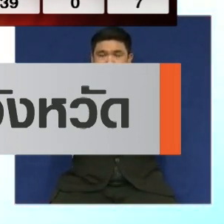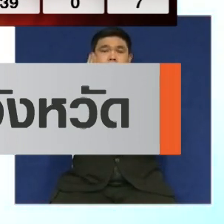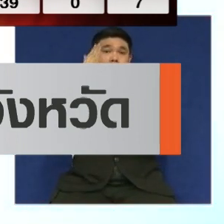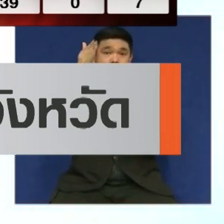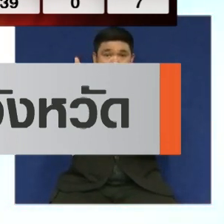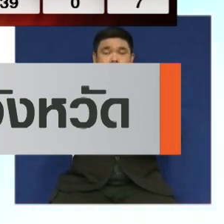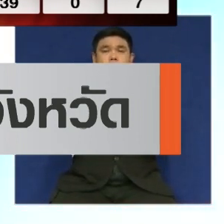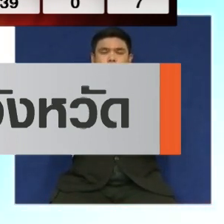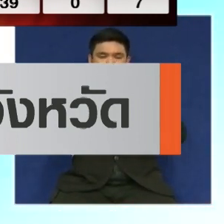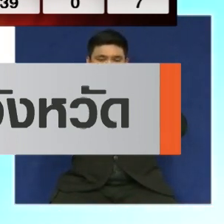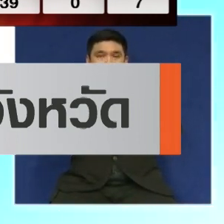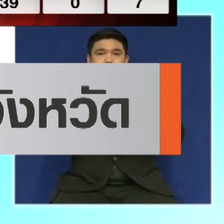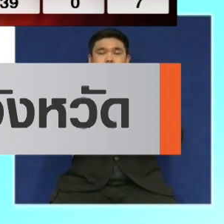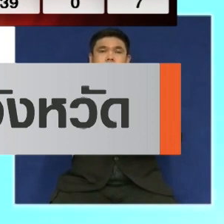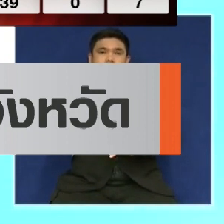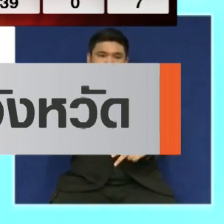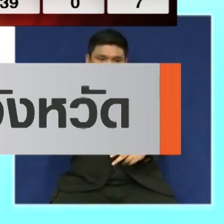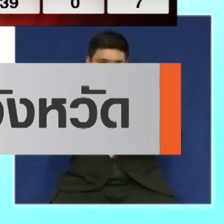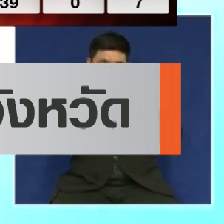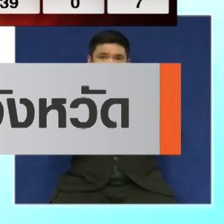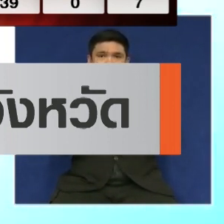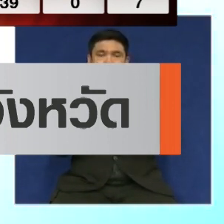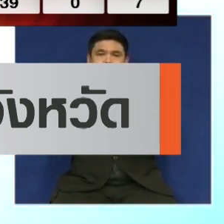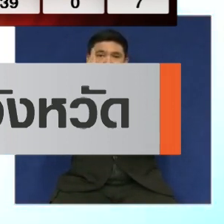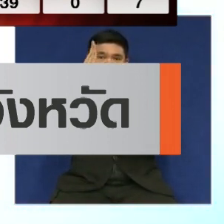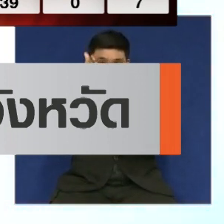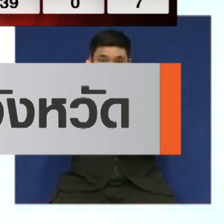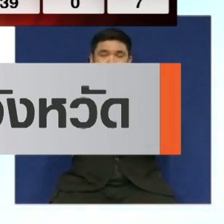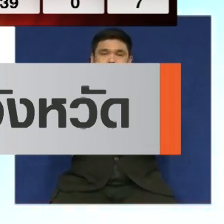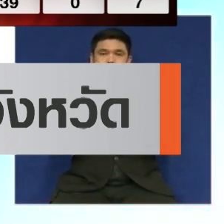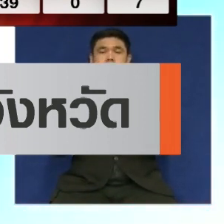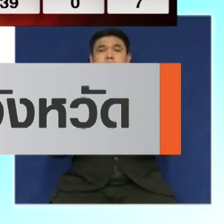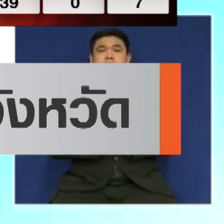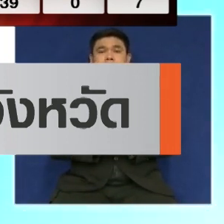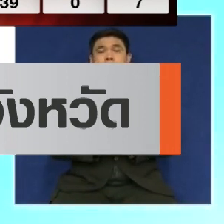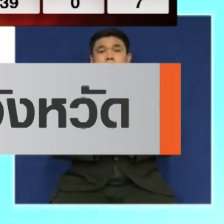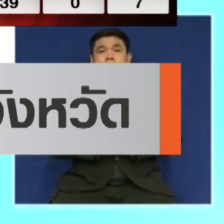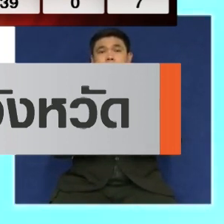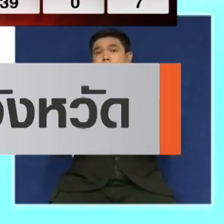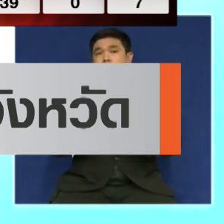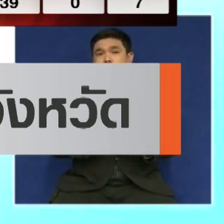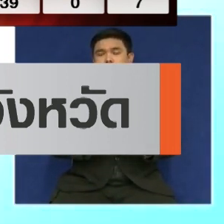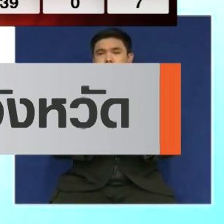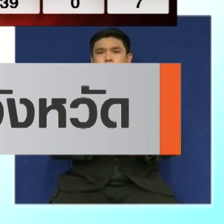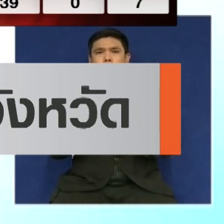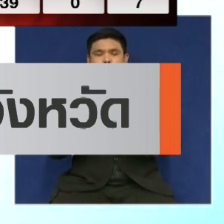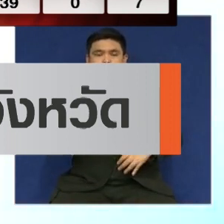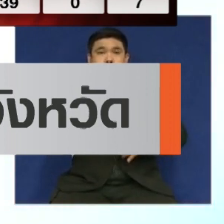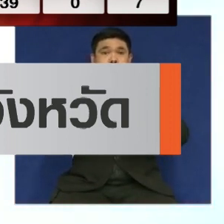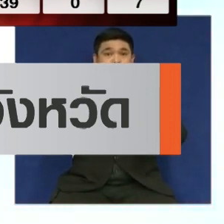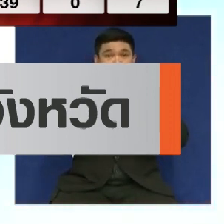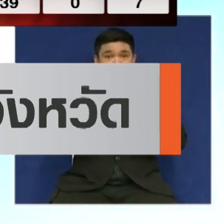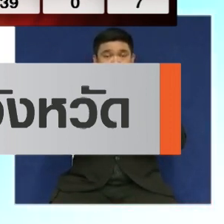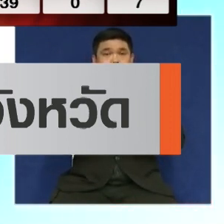การสอบสวนแล้วก็ค้นหาผู้ติดเชื้อมากขึ้นในพื้นที่นะครับเกือบทุกรายยังเป็นผู้ที่เดินทางมา